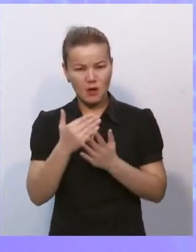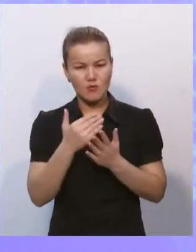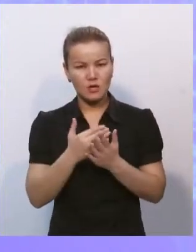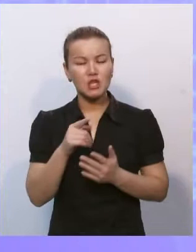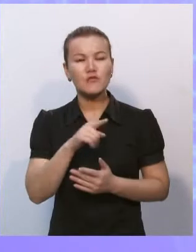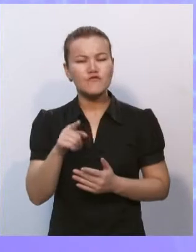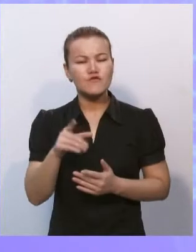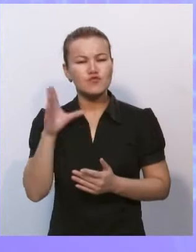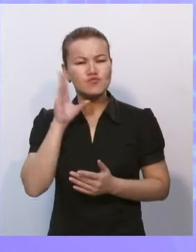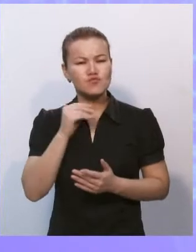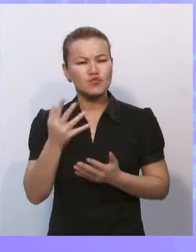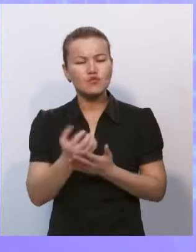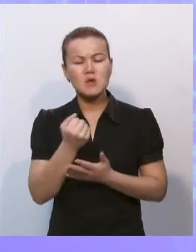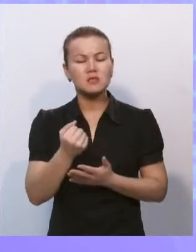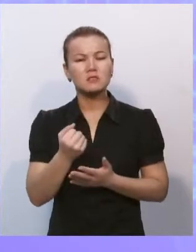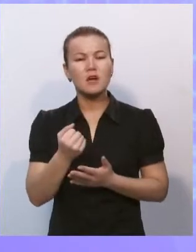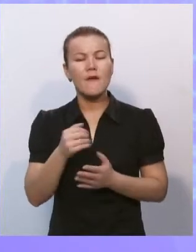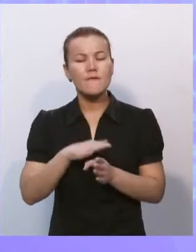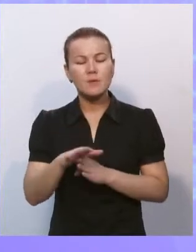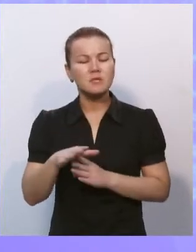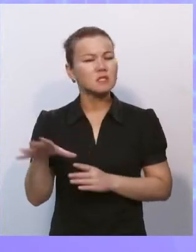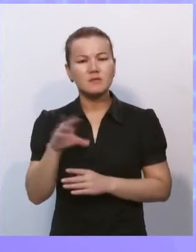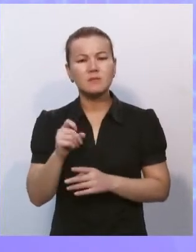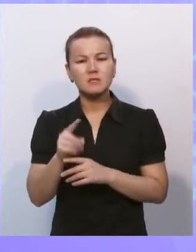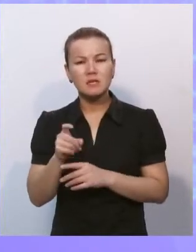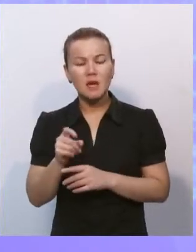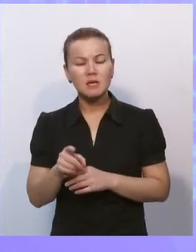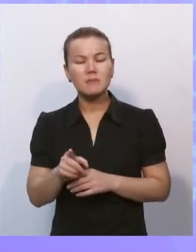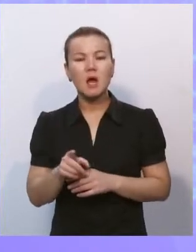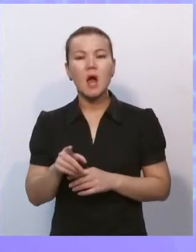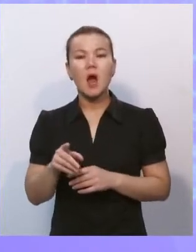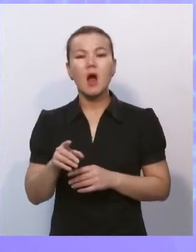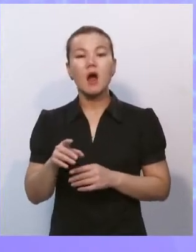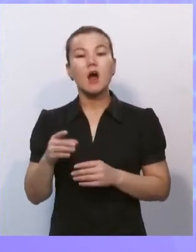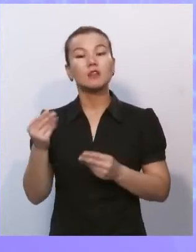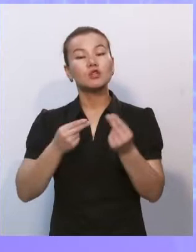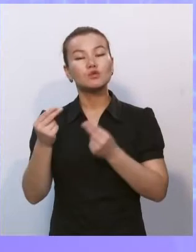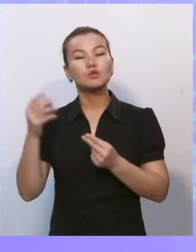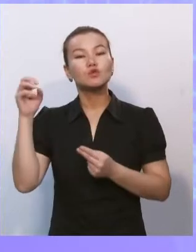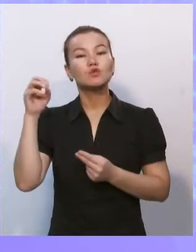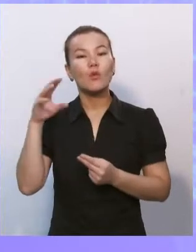успешно справились со всеми заданиями нарисуйте солнышко